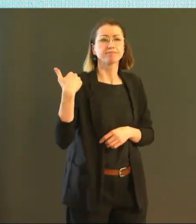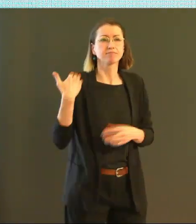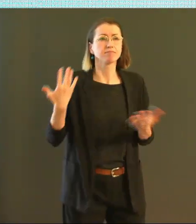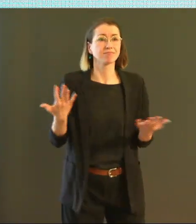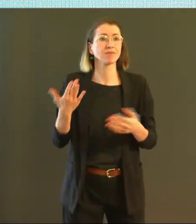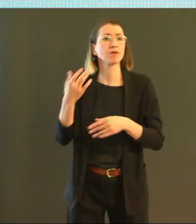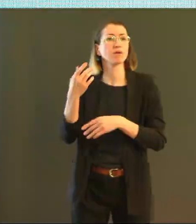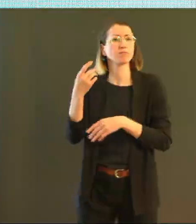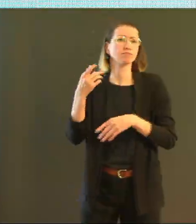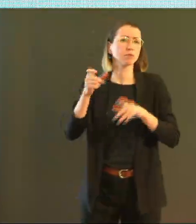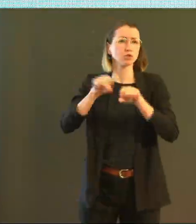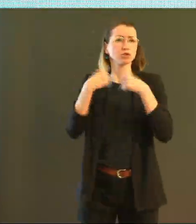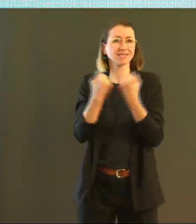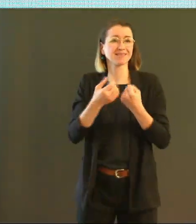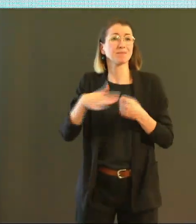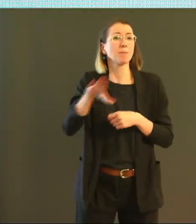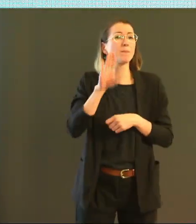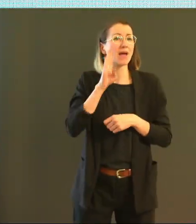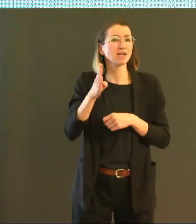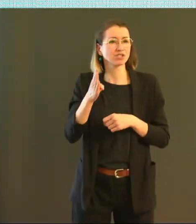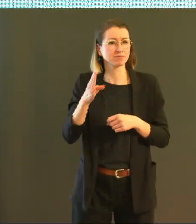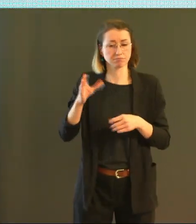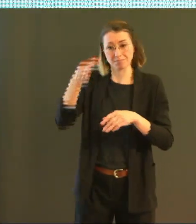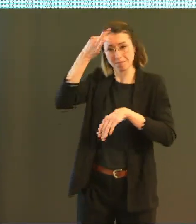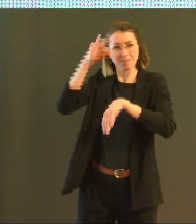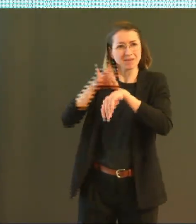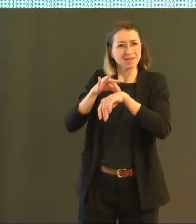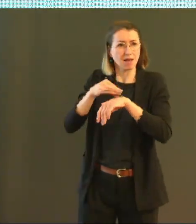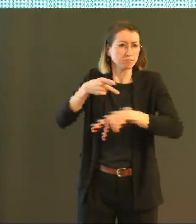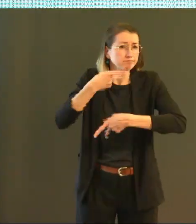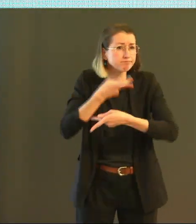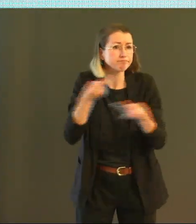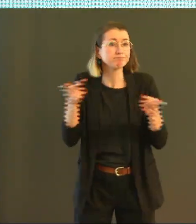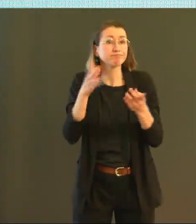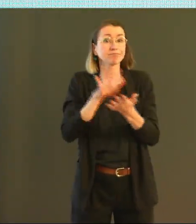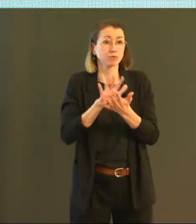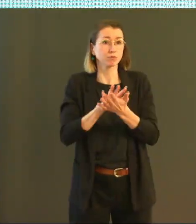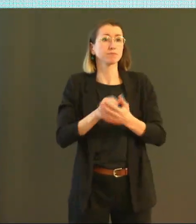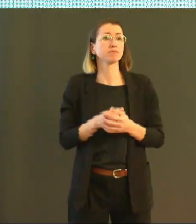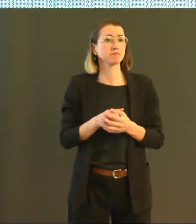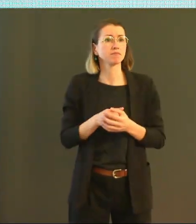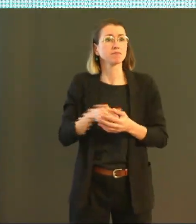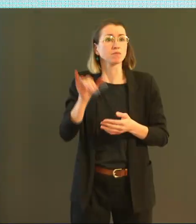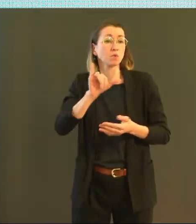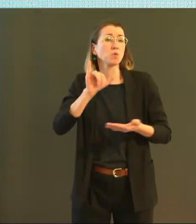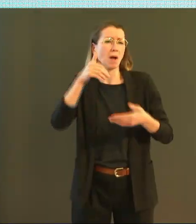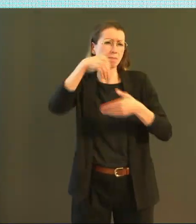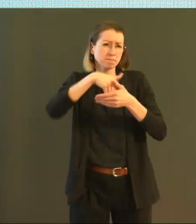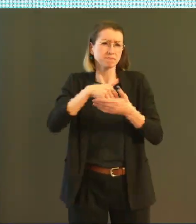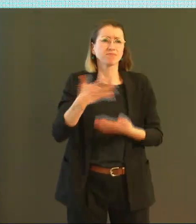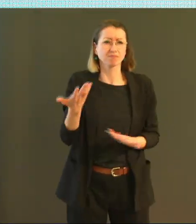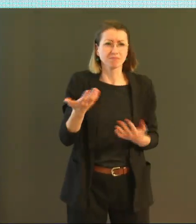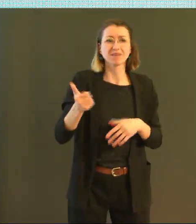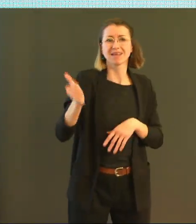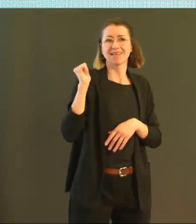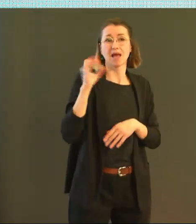pédiatrie et qui reprend les crêtes qui ont été élevées hier et qui ont suscité beaucoup de questions concernant